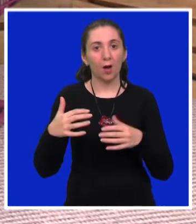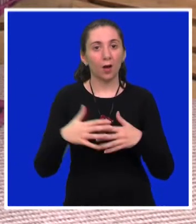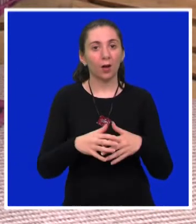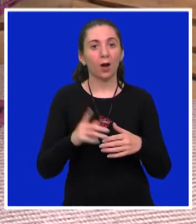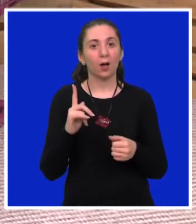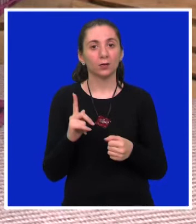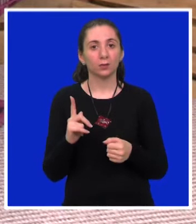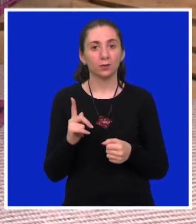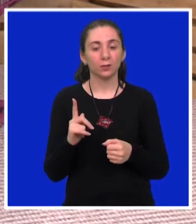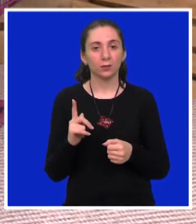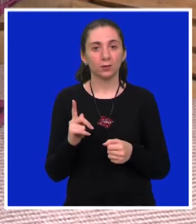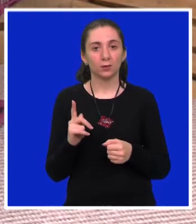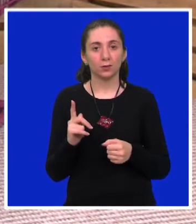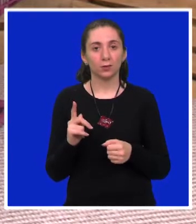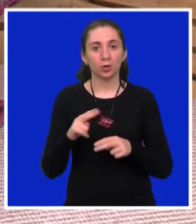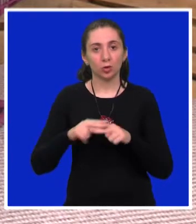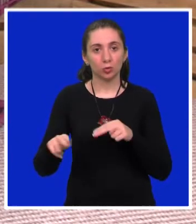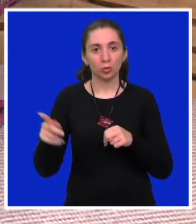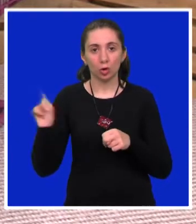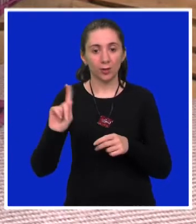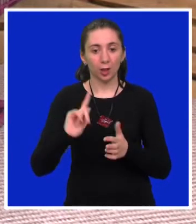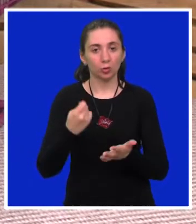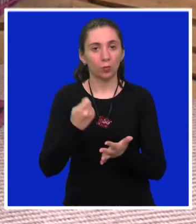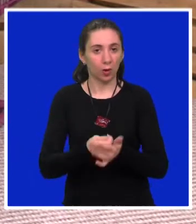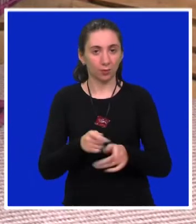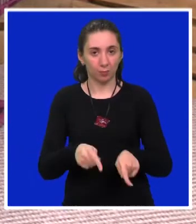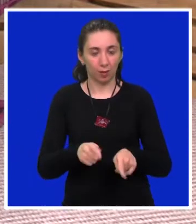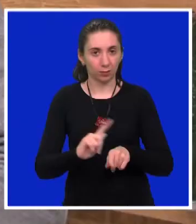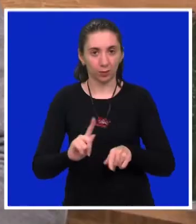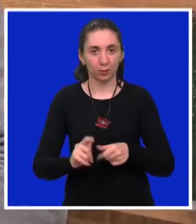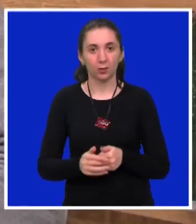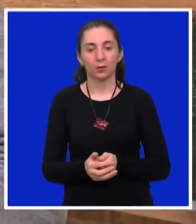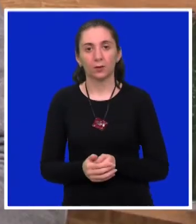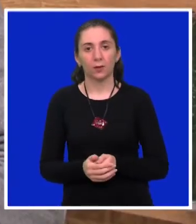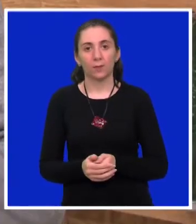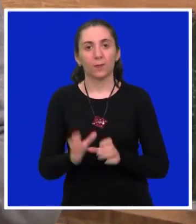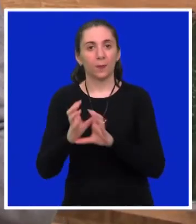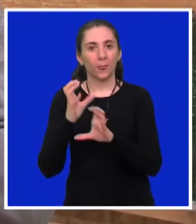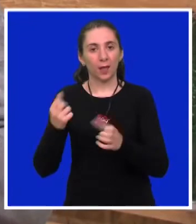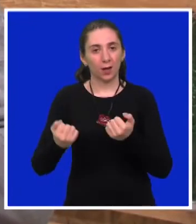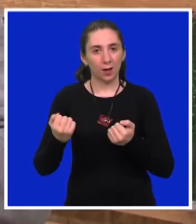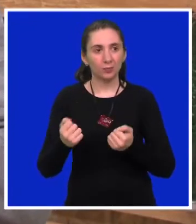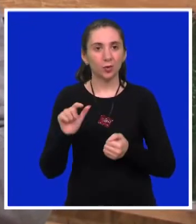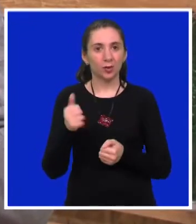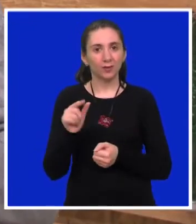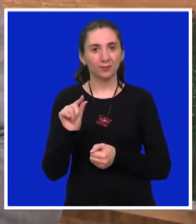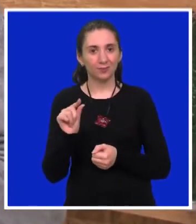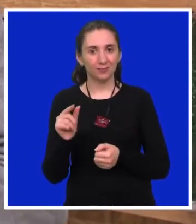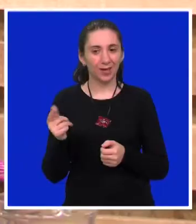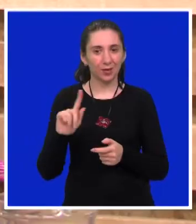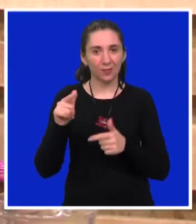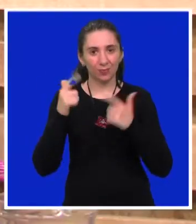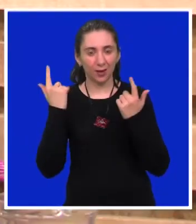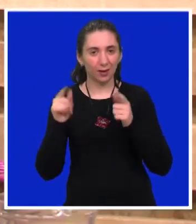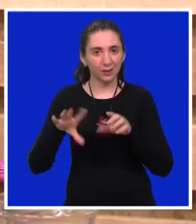gdje grad i Čistoća neće to morati platiti. Kod kamiona je malo ovoga